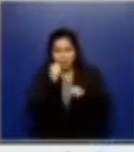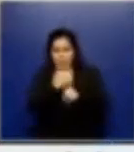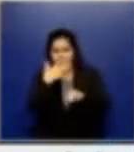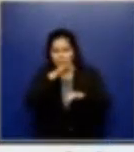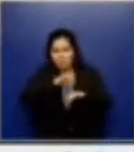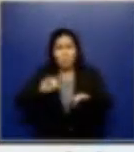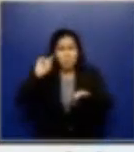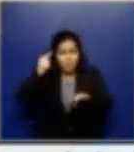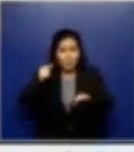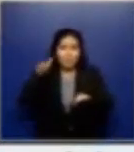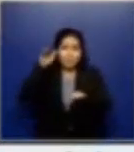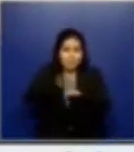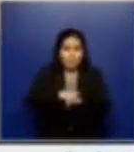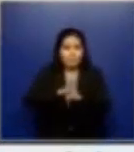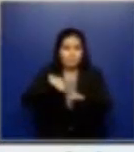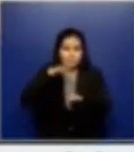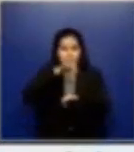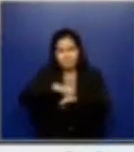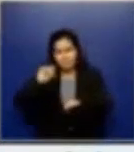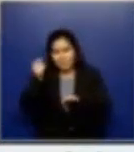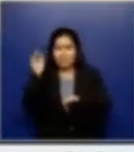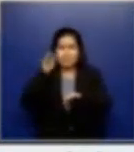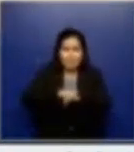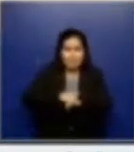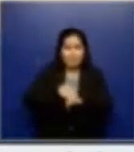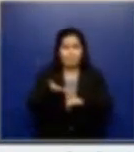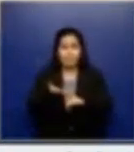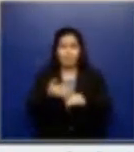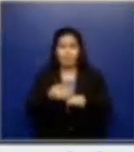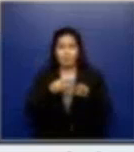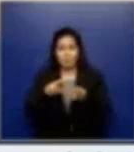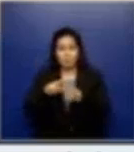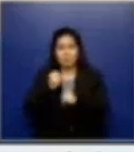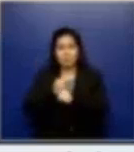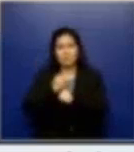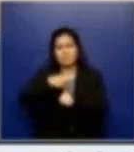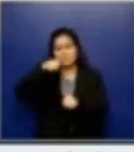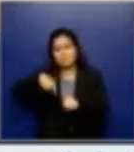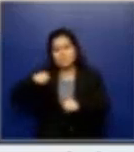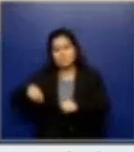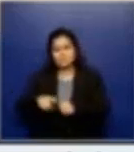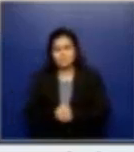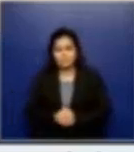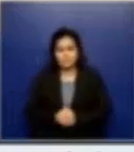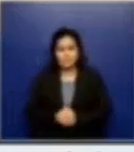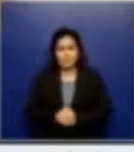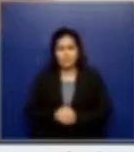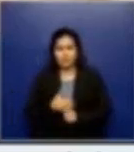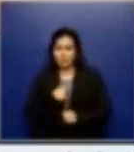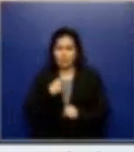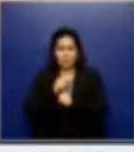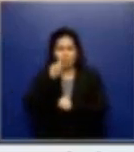ใหม่ก็ลาดทับไม่อีกกี่ปีก็มาลอกมาใหม่ลาดทับนี่เขาเรียกว่ารีไซคลิ่งทำไมถึงชอบจังรีไซคลิ่